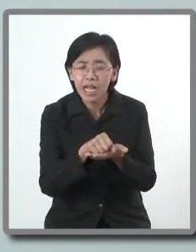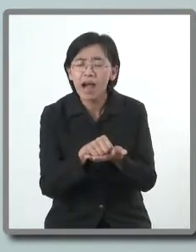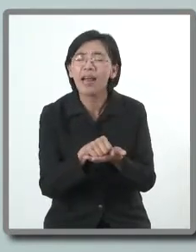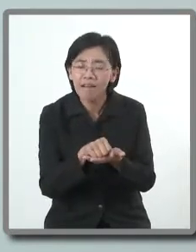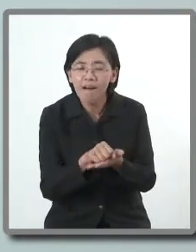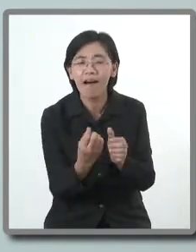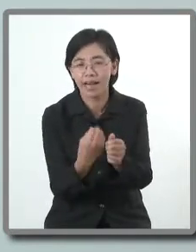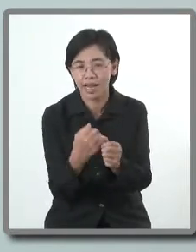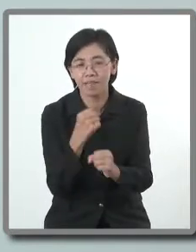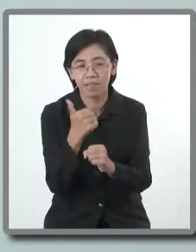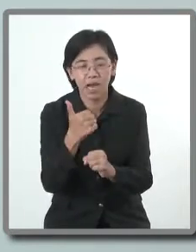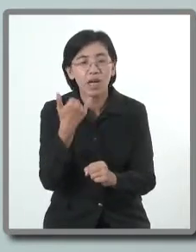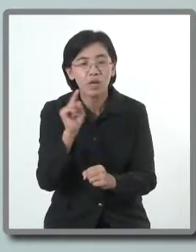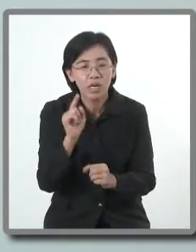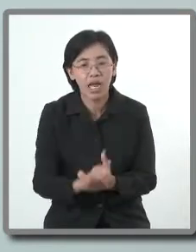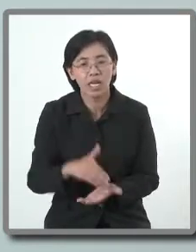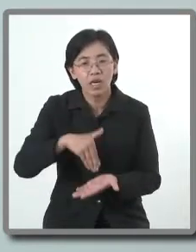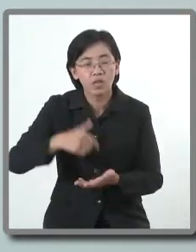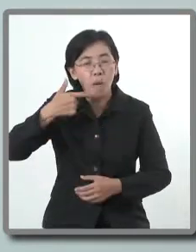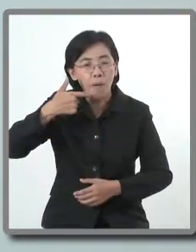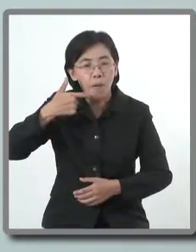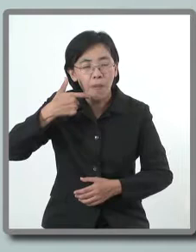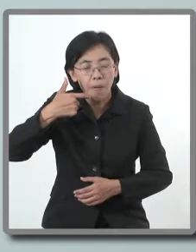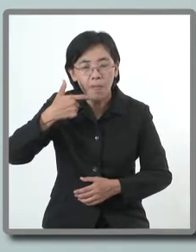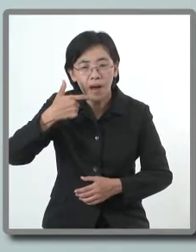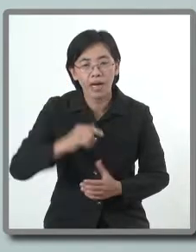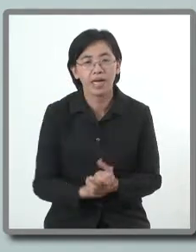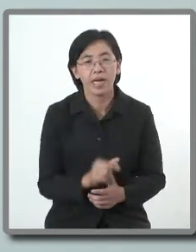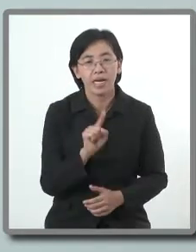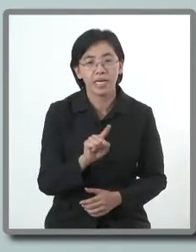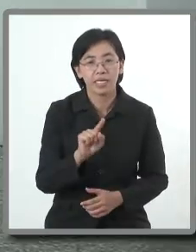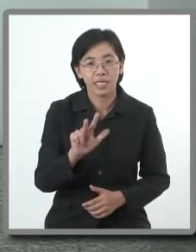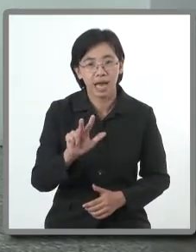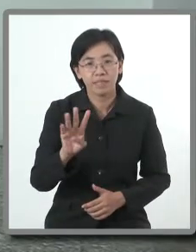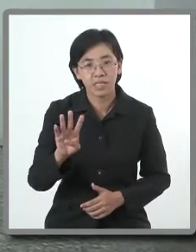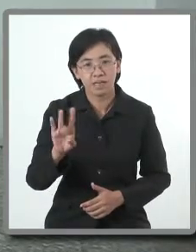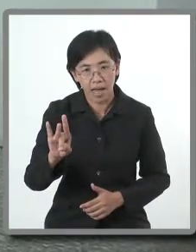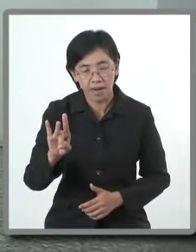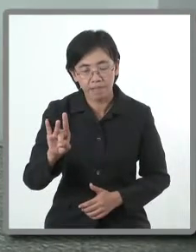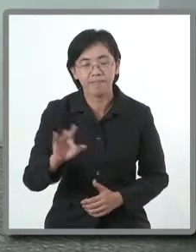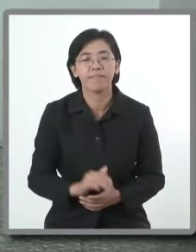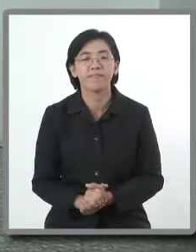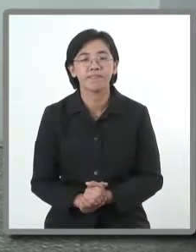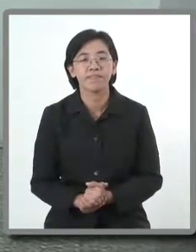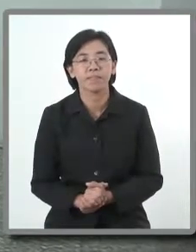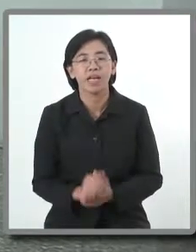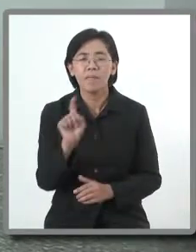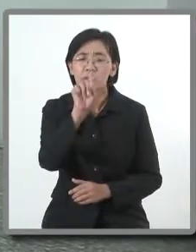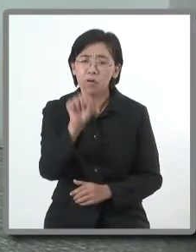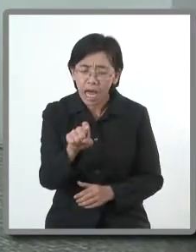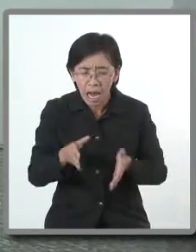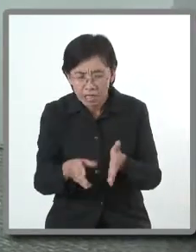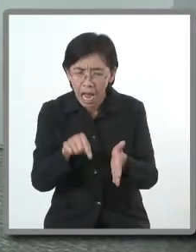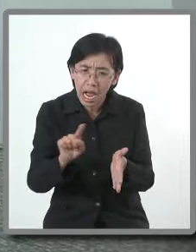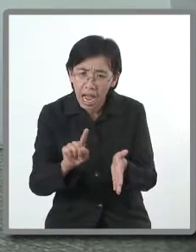ารถแนะนำมาได้ที่ call center ของขสมกนะครับหมายเลข1348นะครับ ค่ะใครมีข้อสอบถามเกี่ยวกับเส้นท